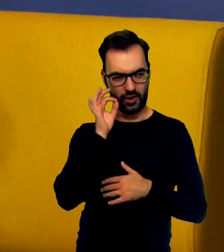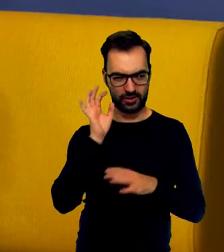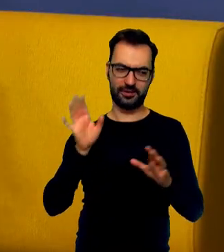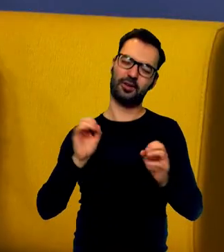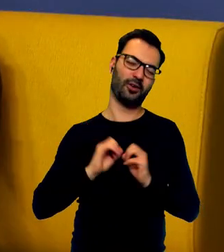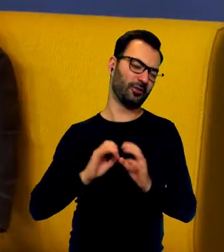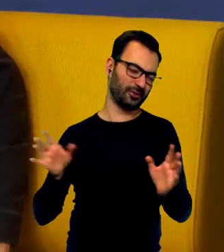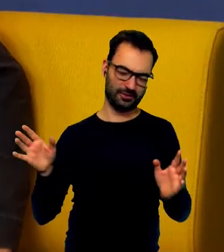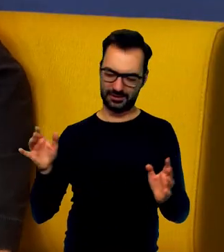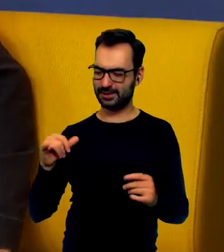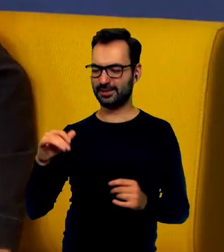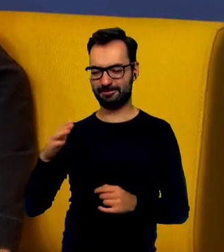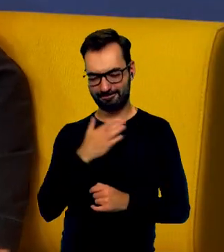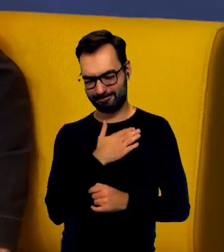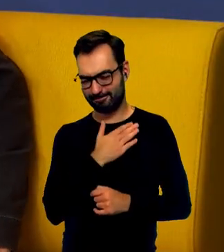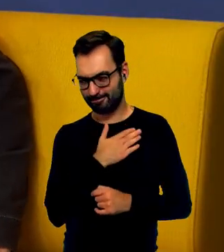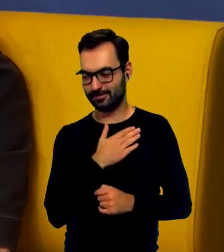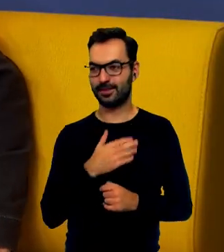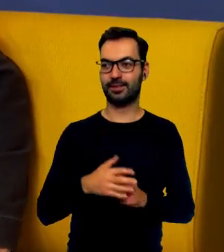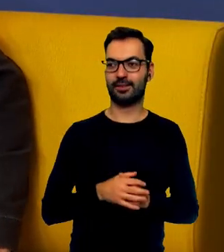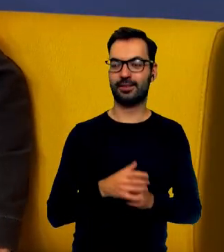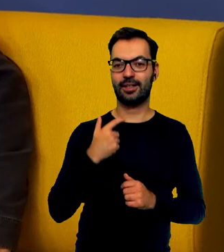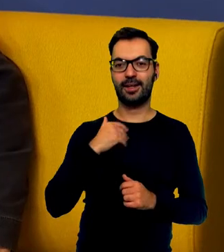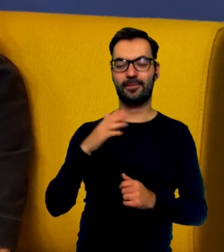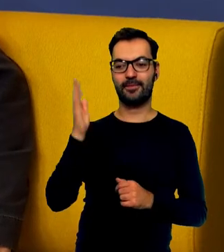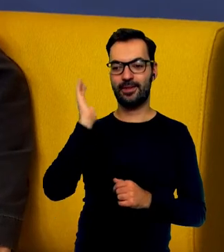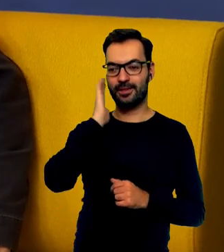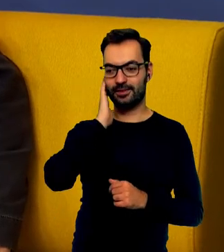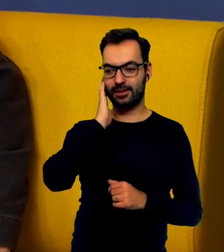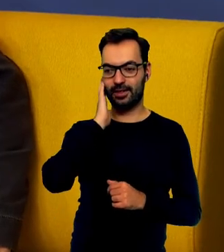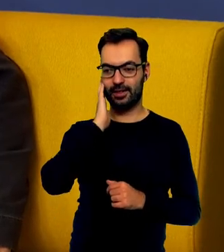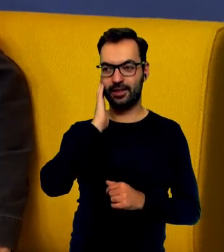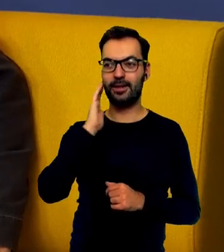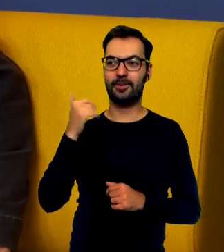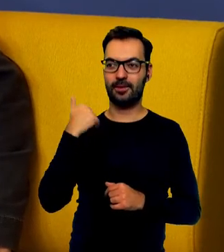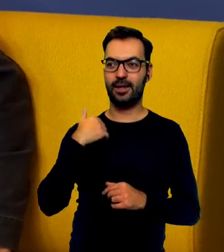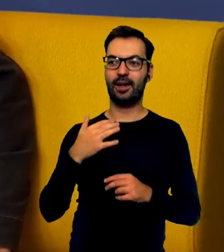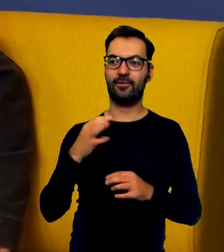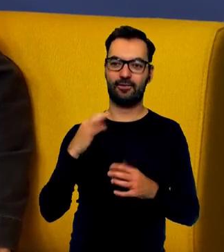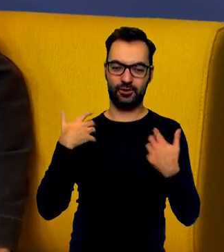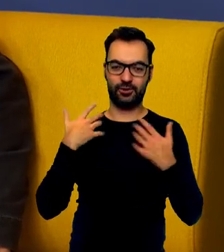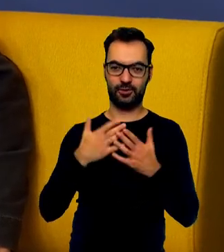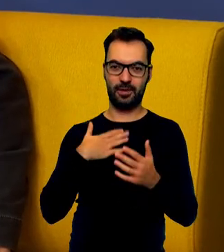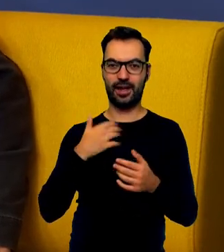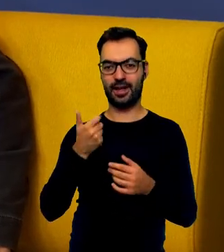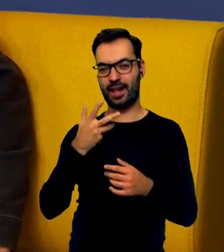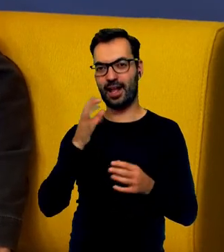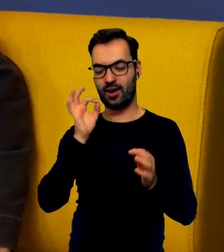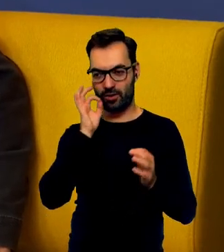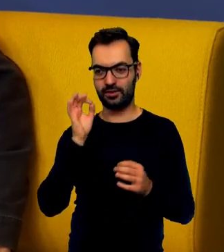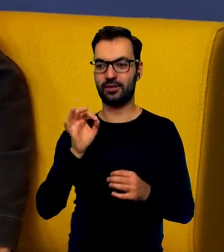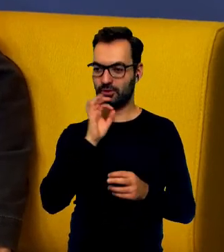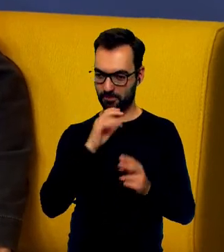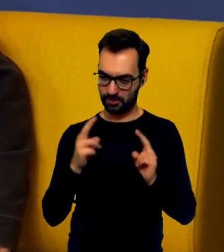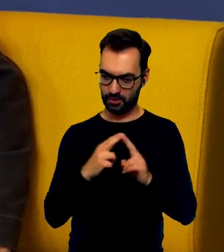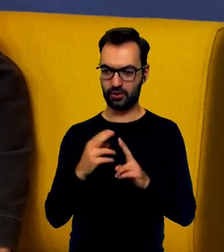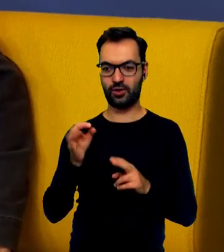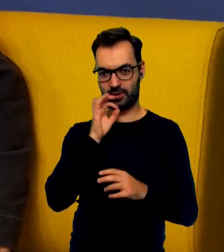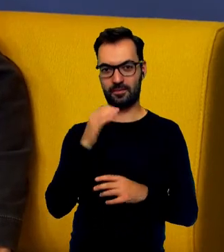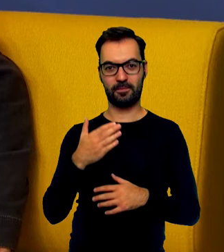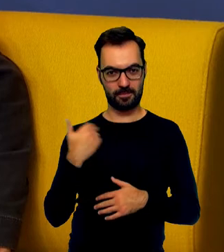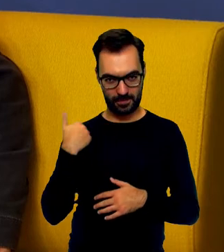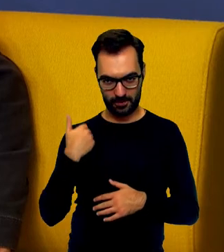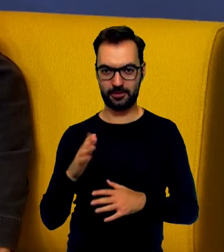kociarzami. Nie, no naturalnie. Oczywiście też mieszkałem z kilkoma kotami w życiu i miałem bardzo dobre relacje z